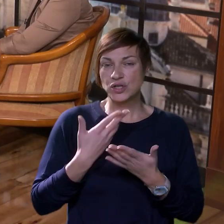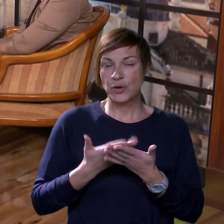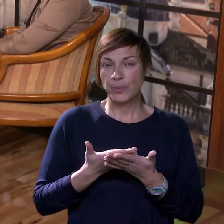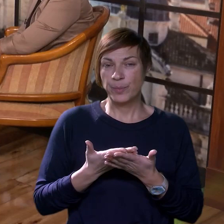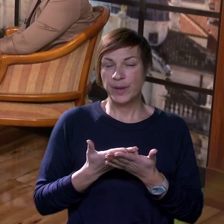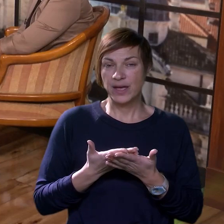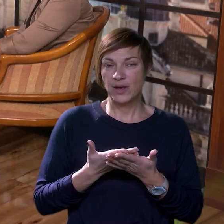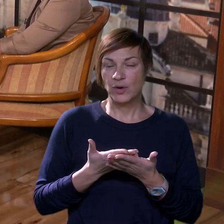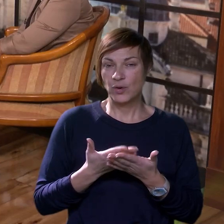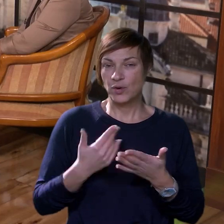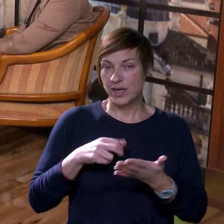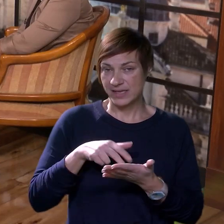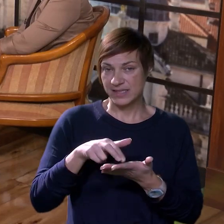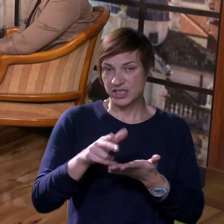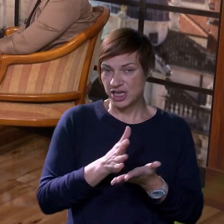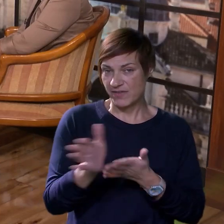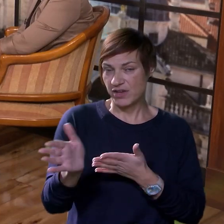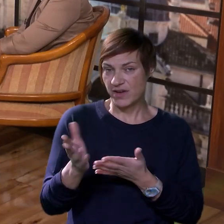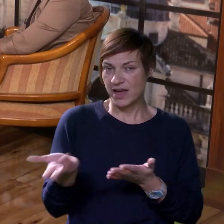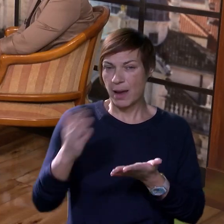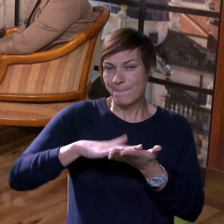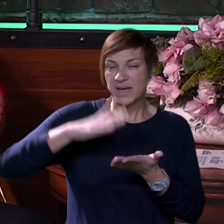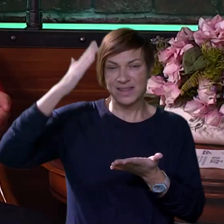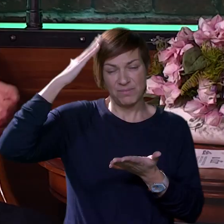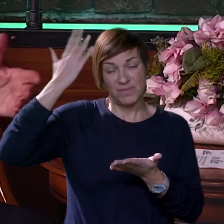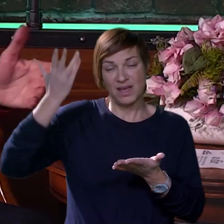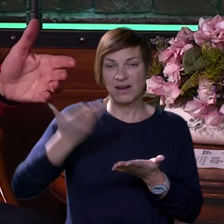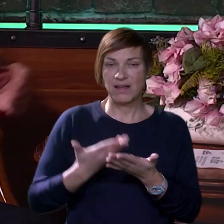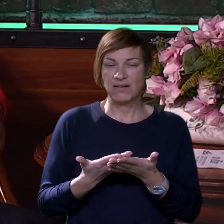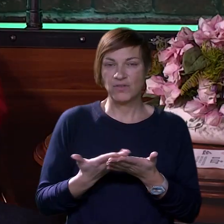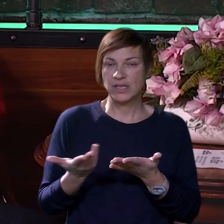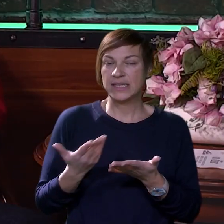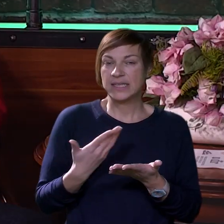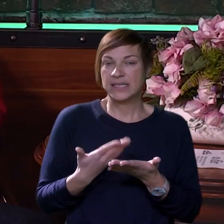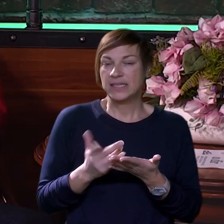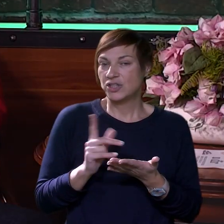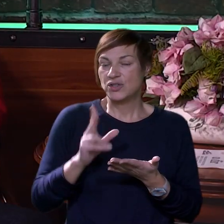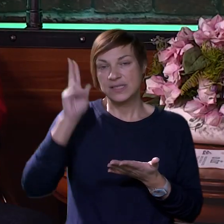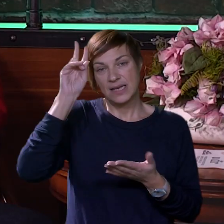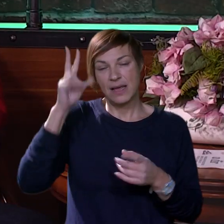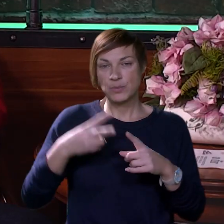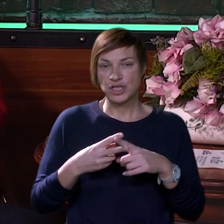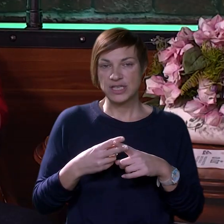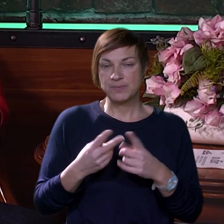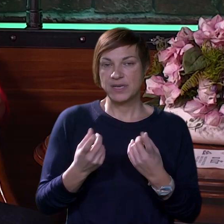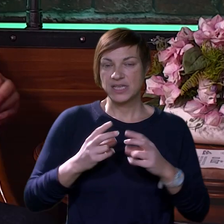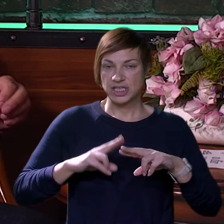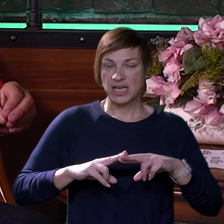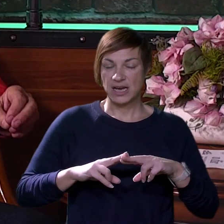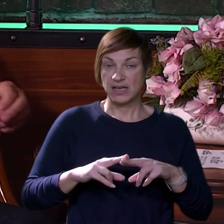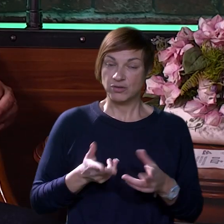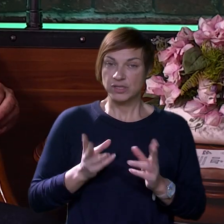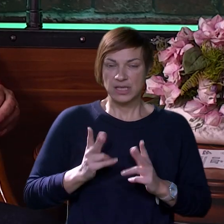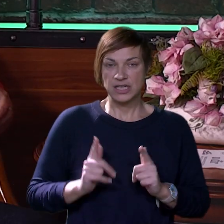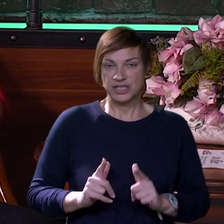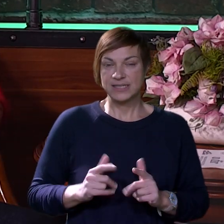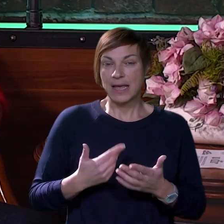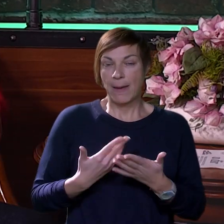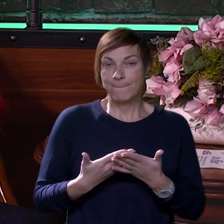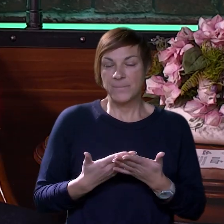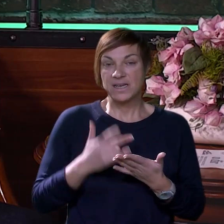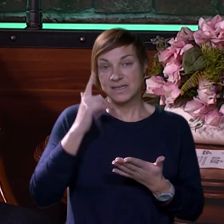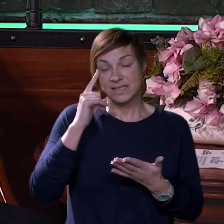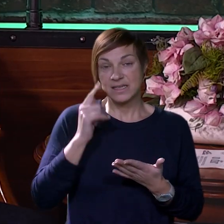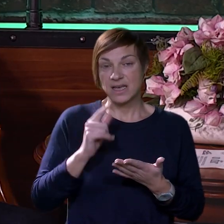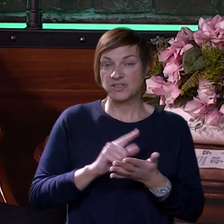poginu pri istrčavanju vanka. Padne im nešto gore na glavu i to se ne može spriječiti. Ali ako ostaneš pribran, sabran i